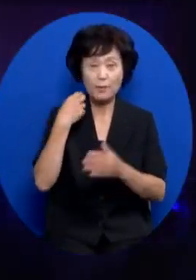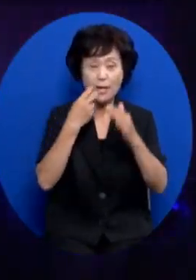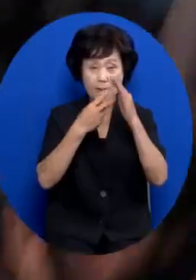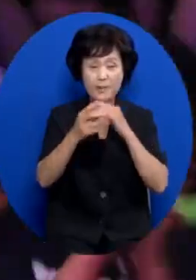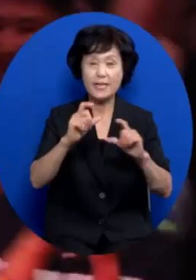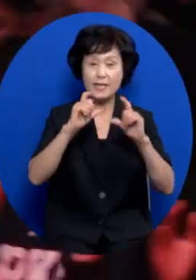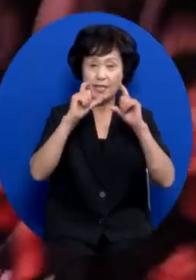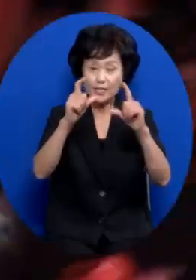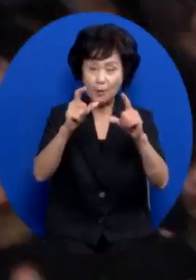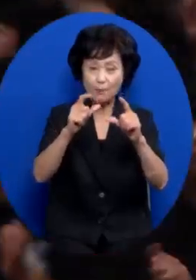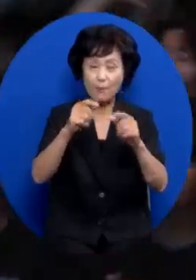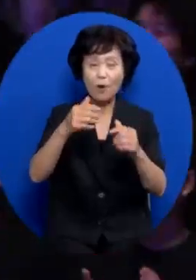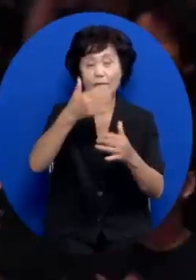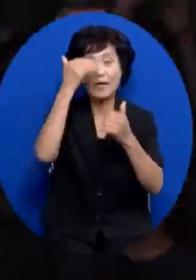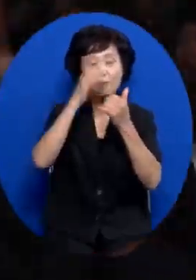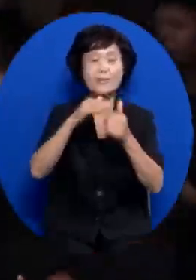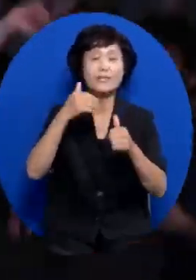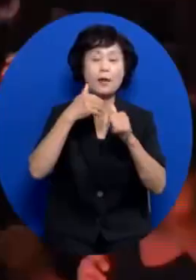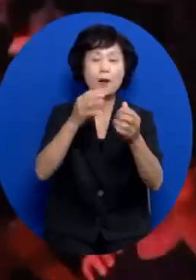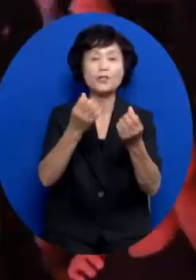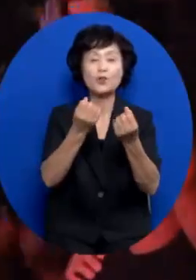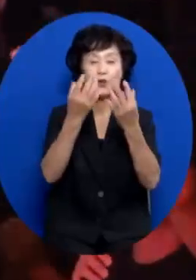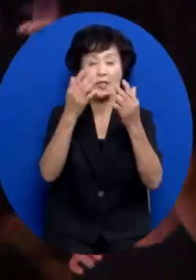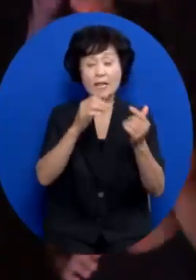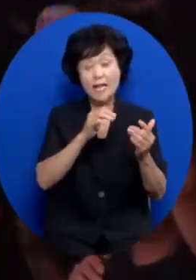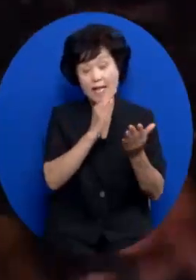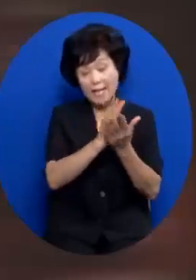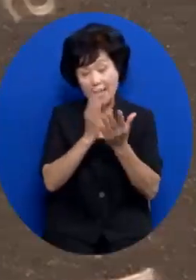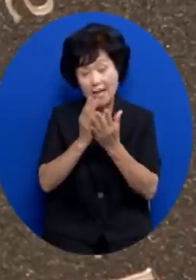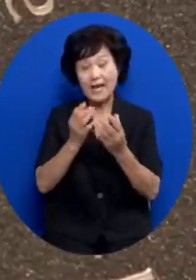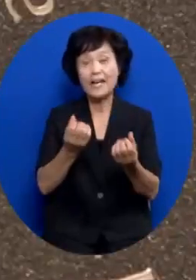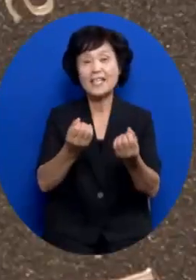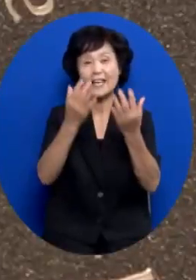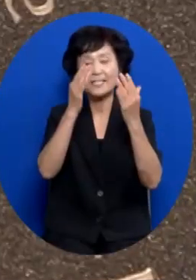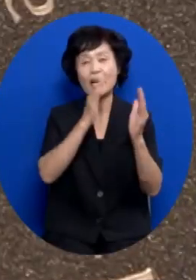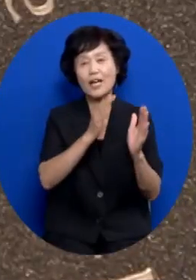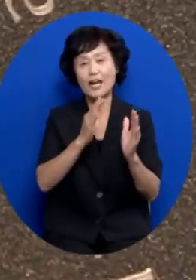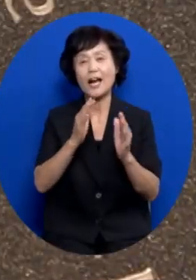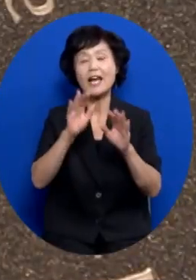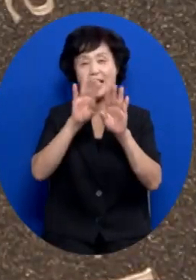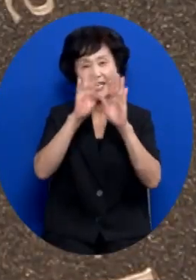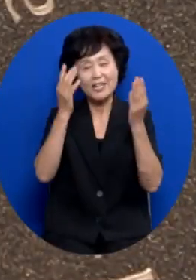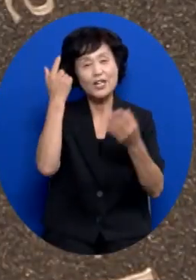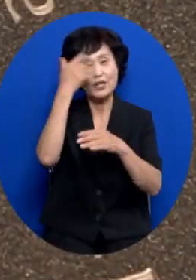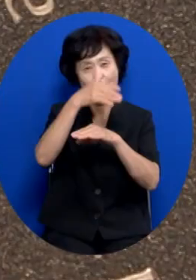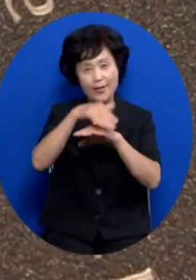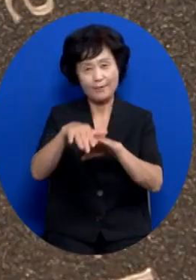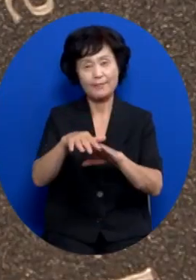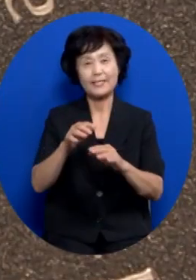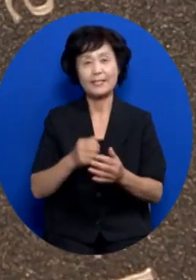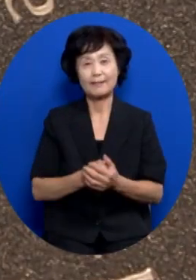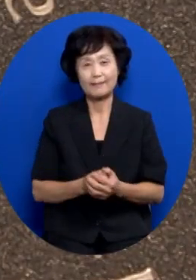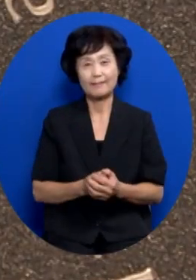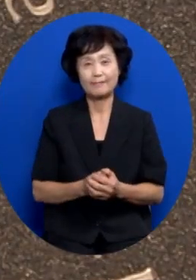세대 파송식, 각종 공연 등 다양한 순서가 이어질 예정입니다. CTS 뉴스 장현수입니다.